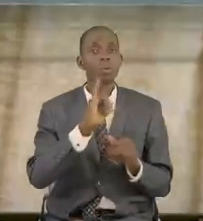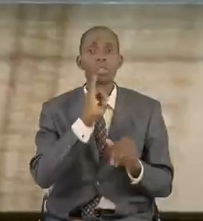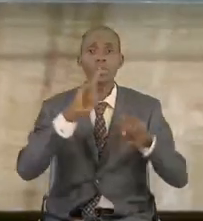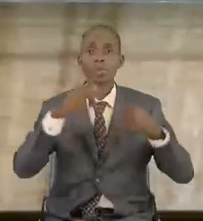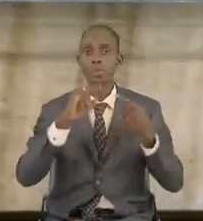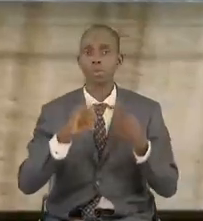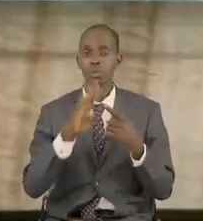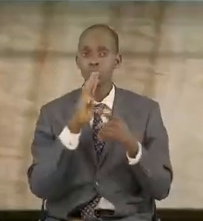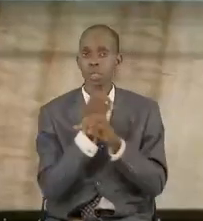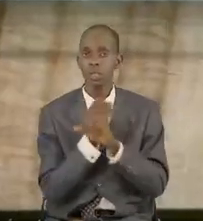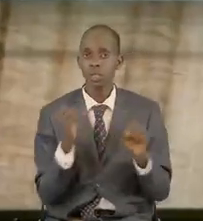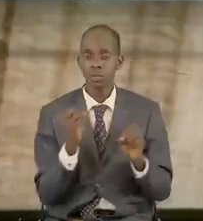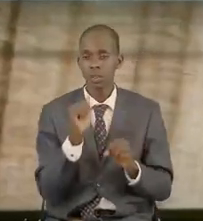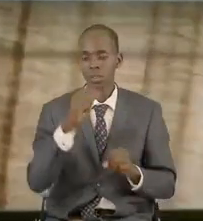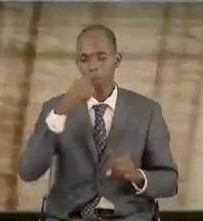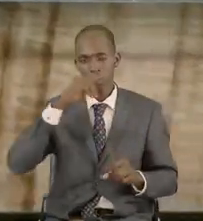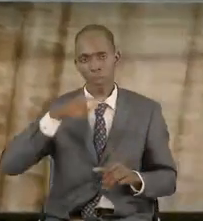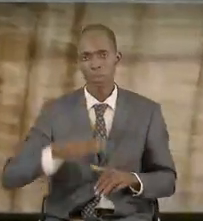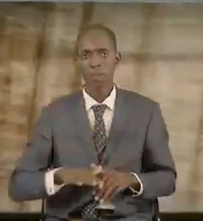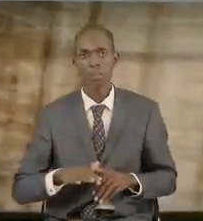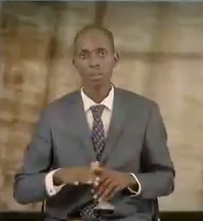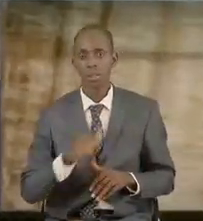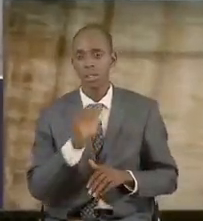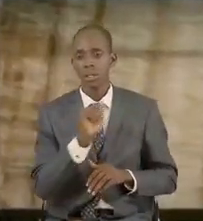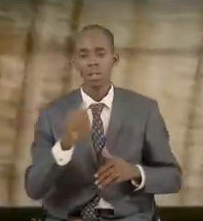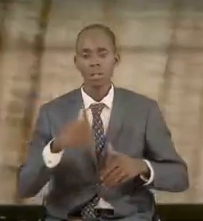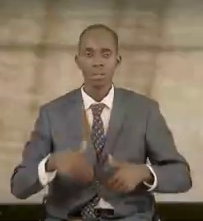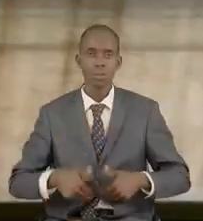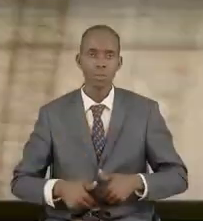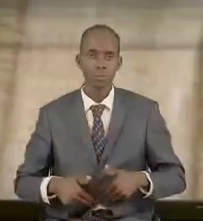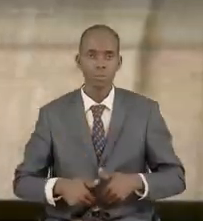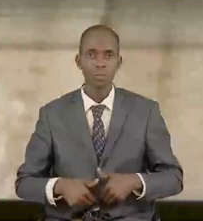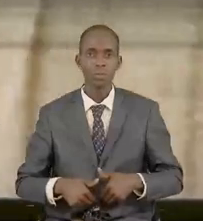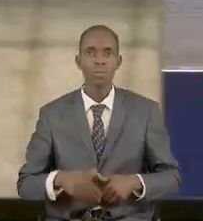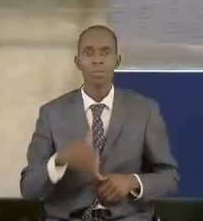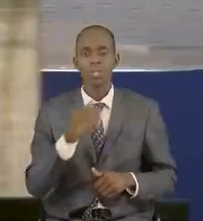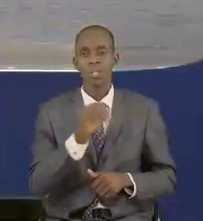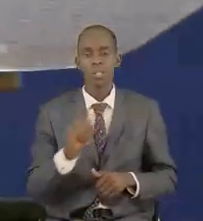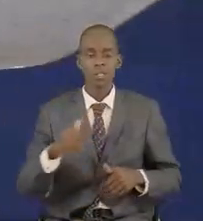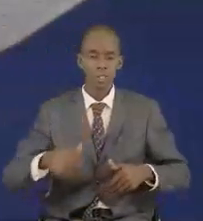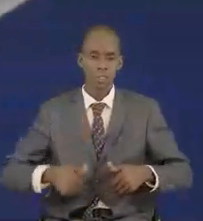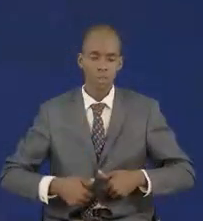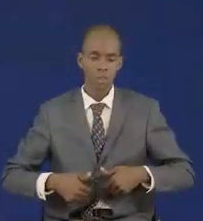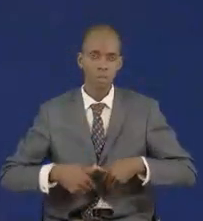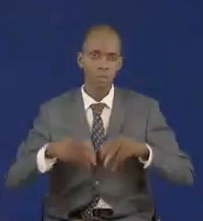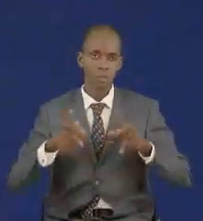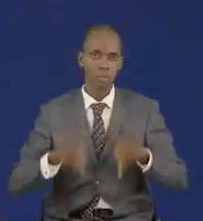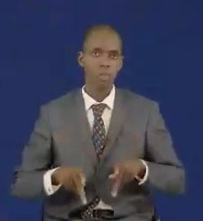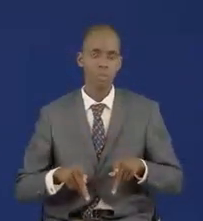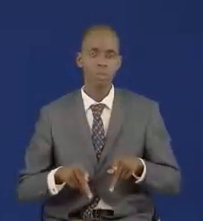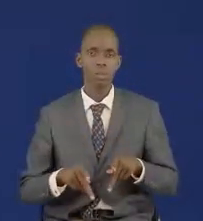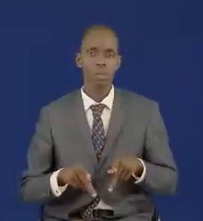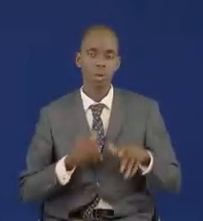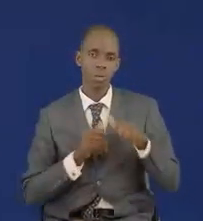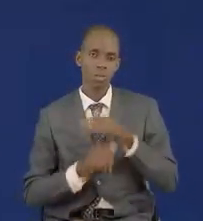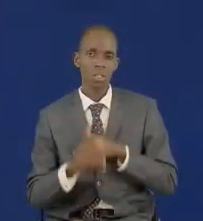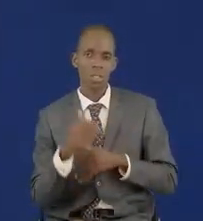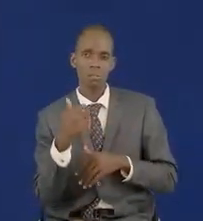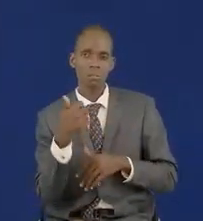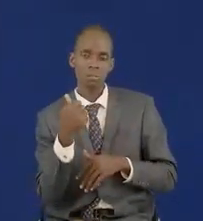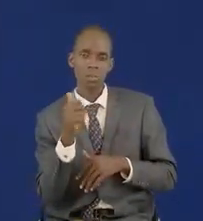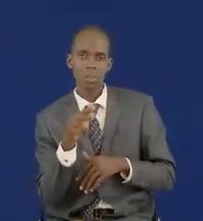doit être sauvé un enfant un jeune un adolescent quelques